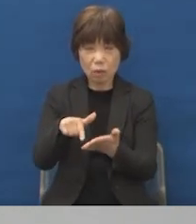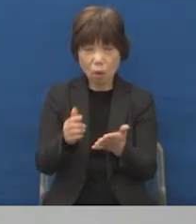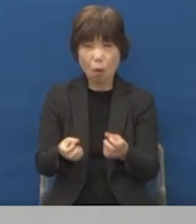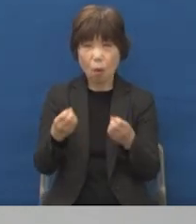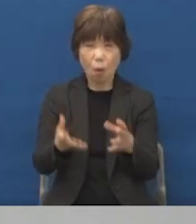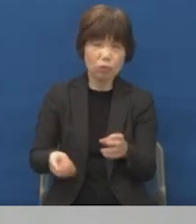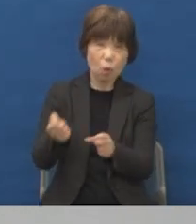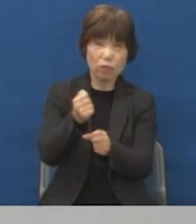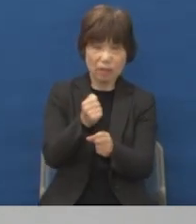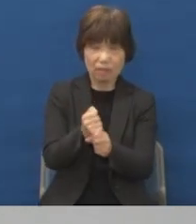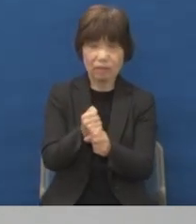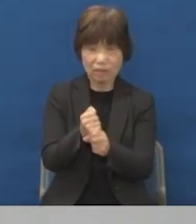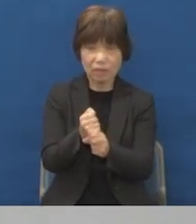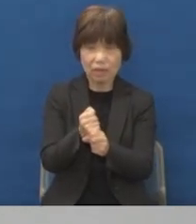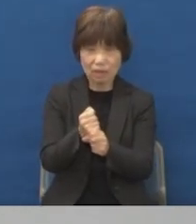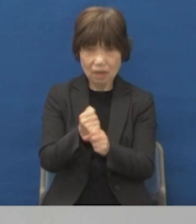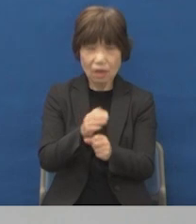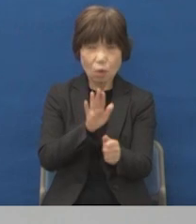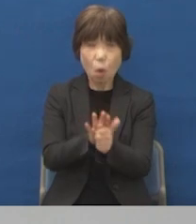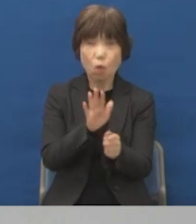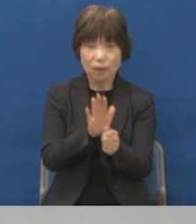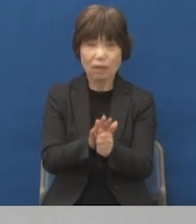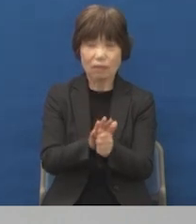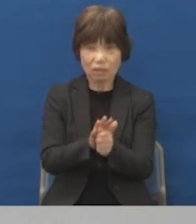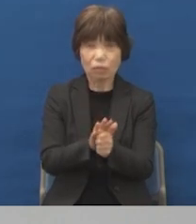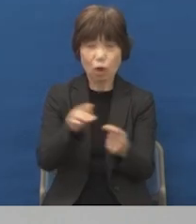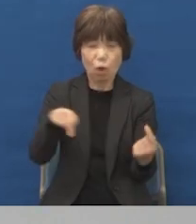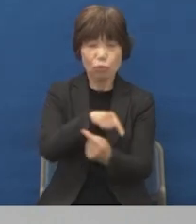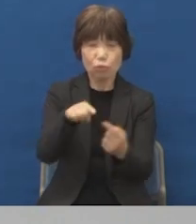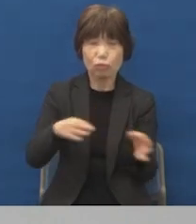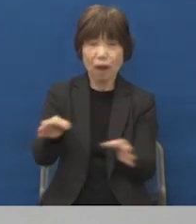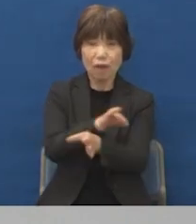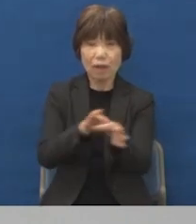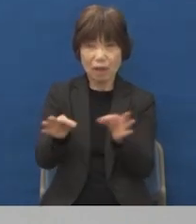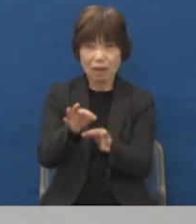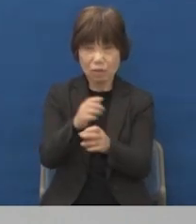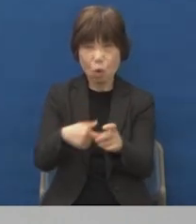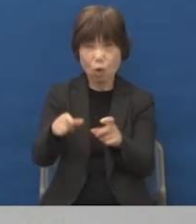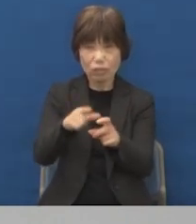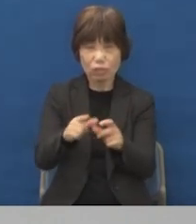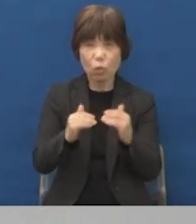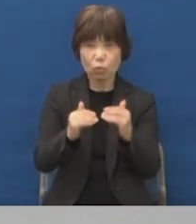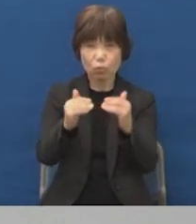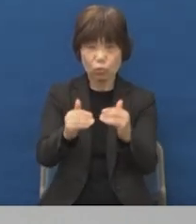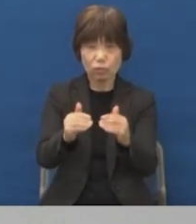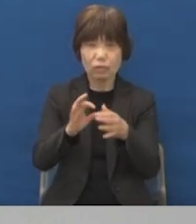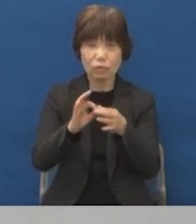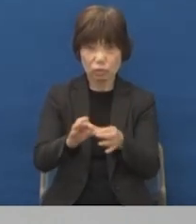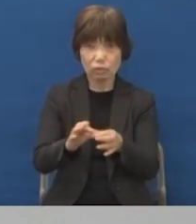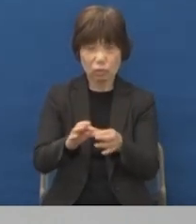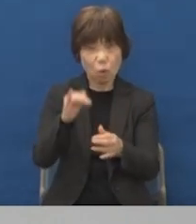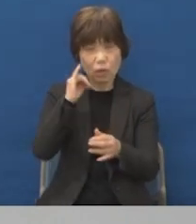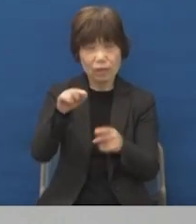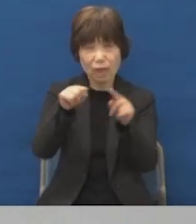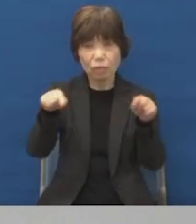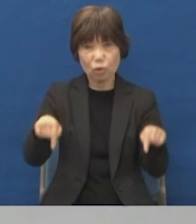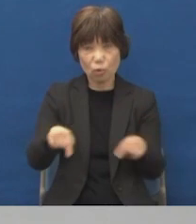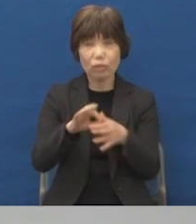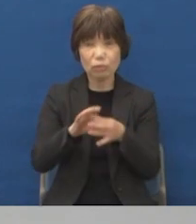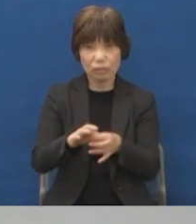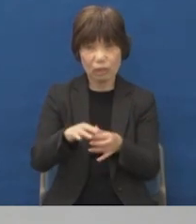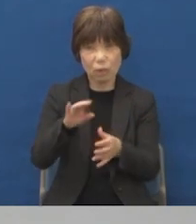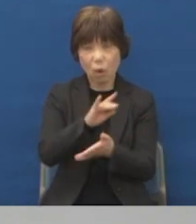ーキュラーエコノミー循環経済の一層の推進を求める意見書の提出についてを議題といた